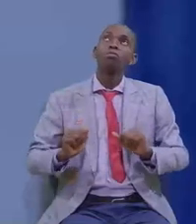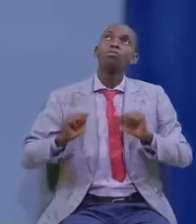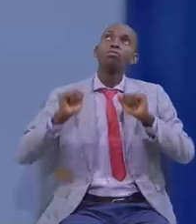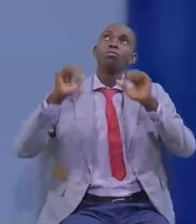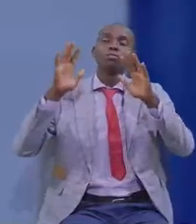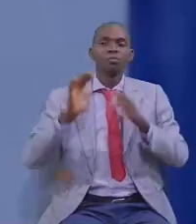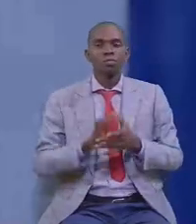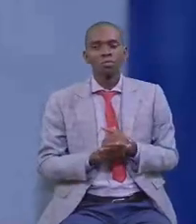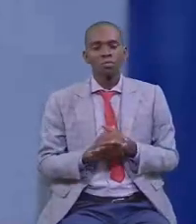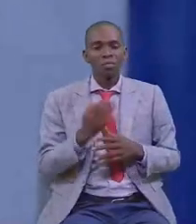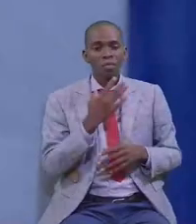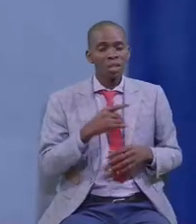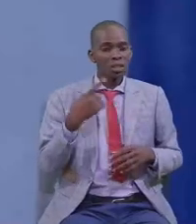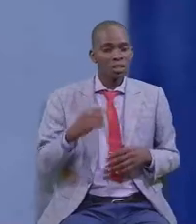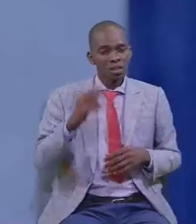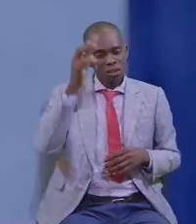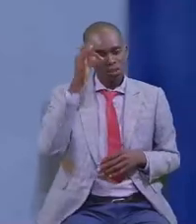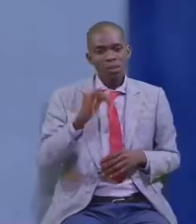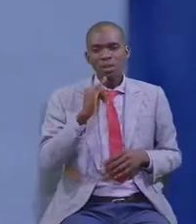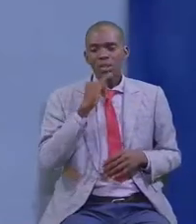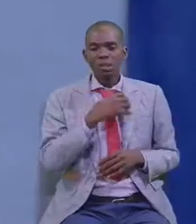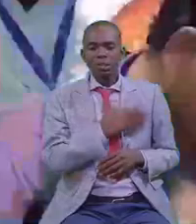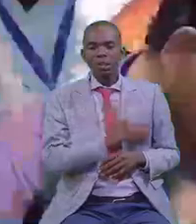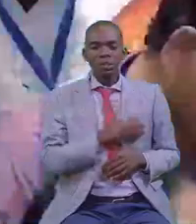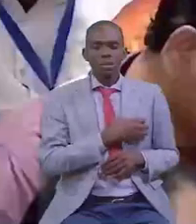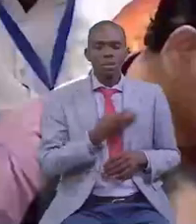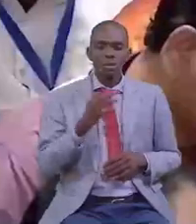Il est jaloux de ta soumission.